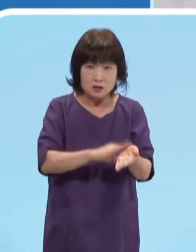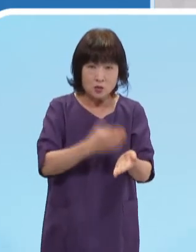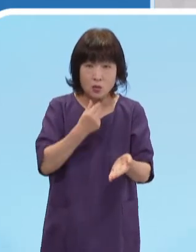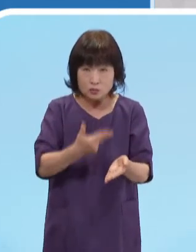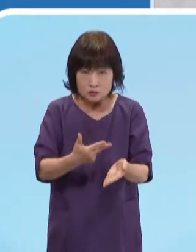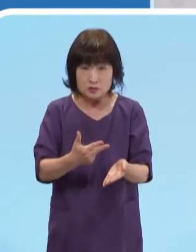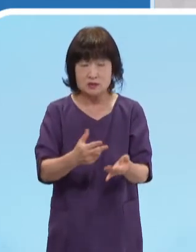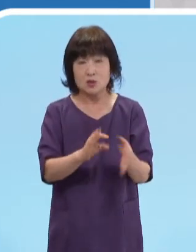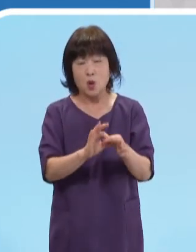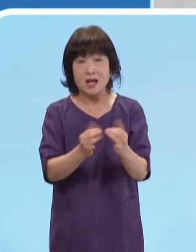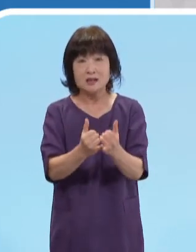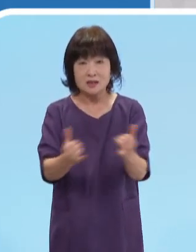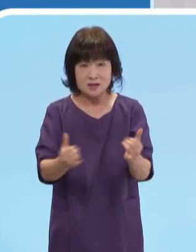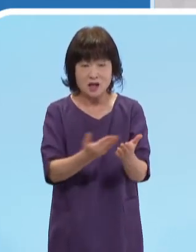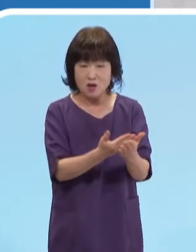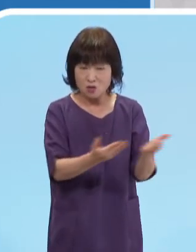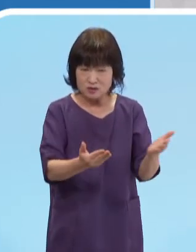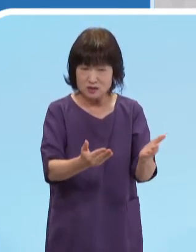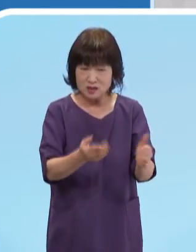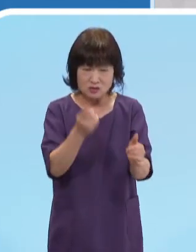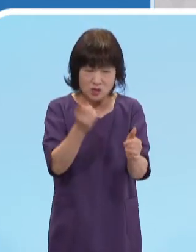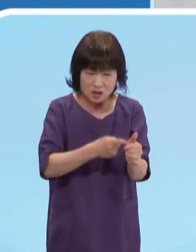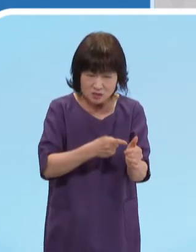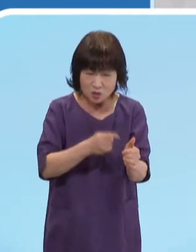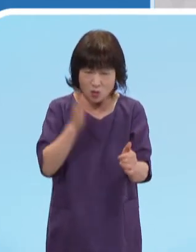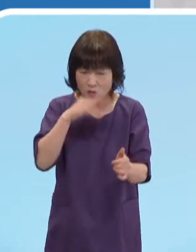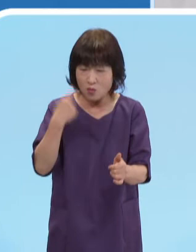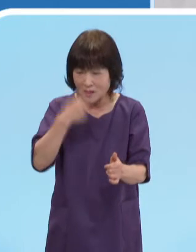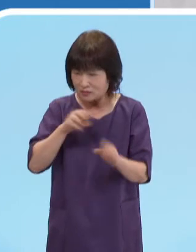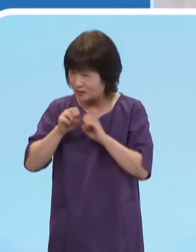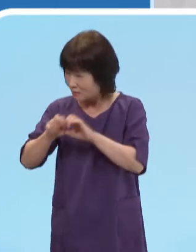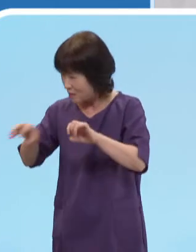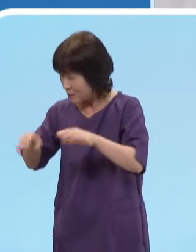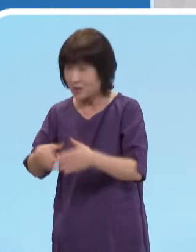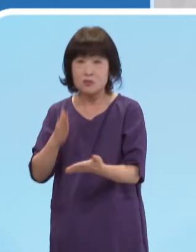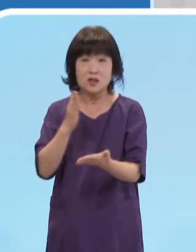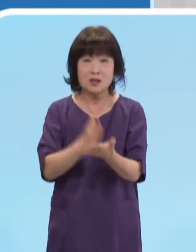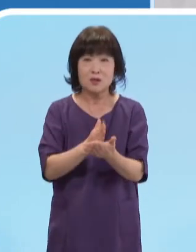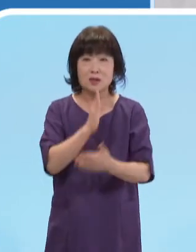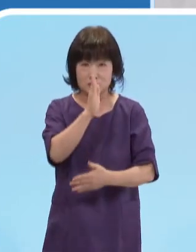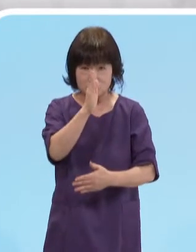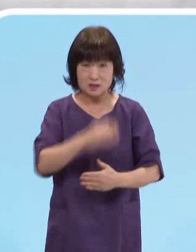者、お店などへの誹謗中傷などは絶対にやめましょう。